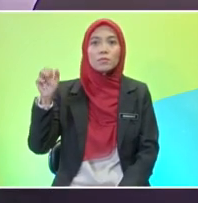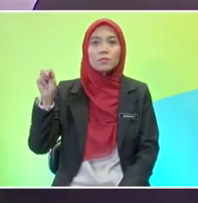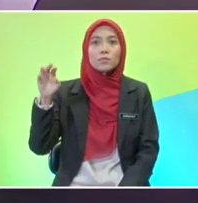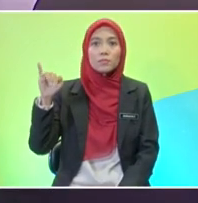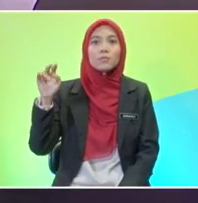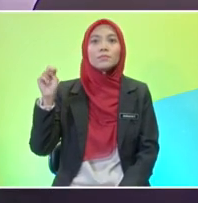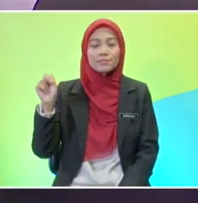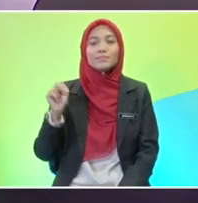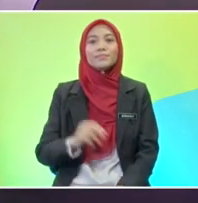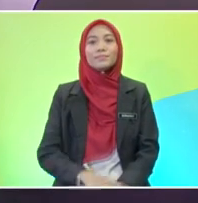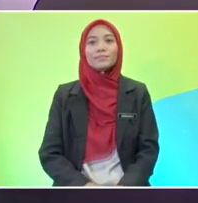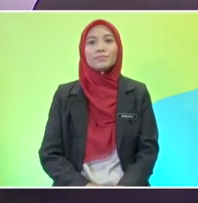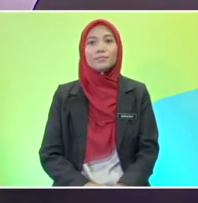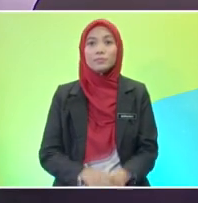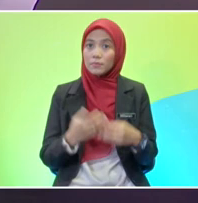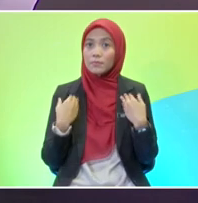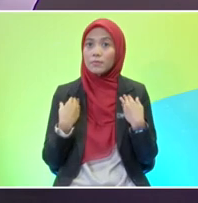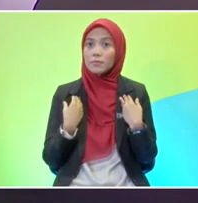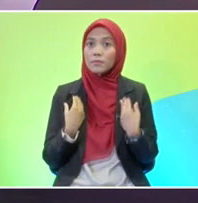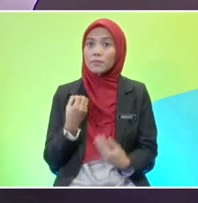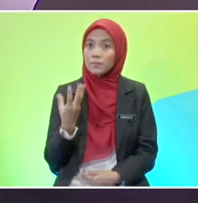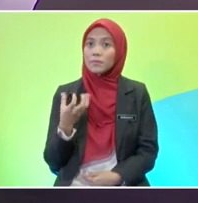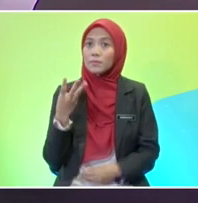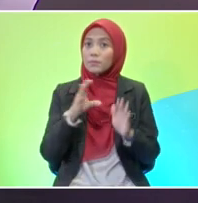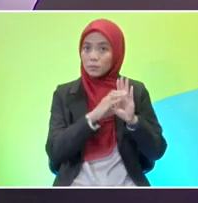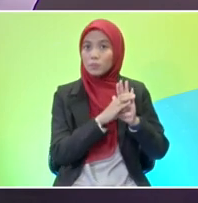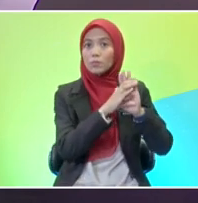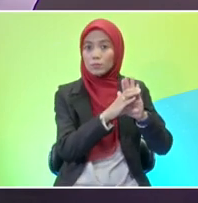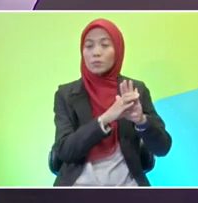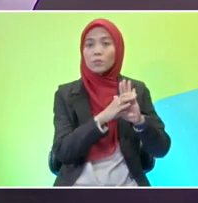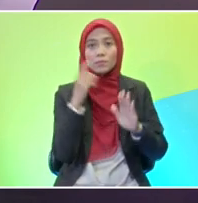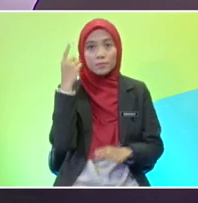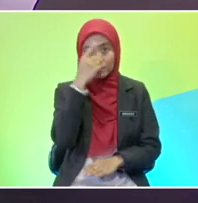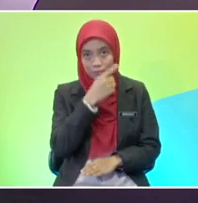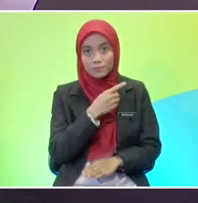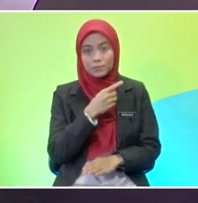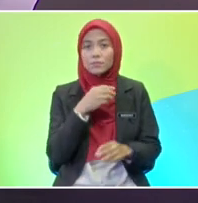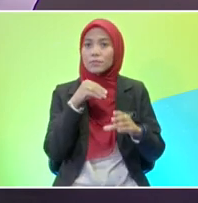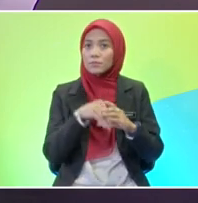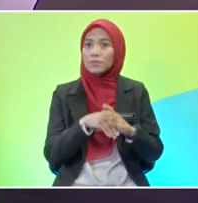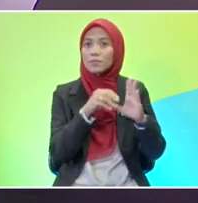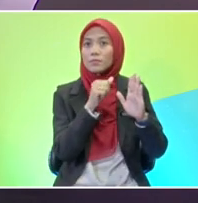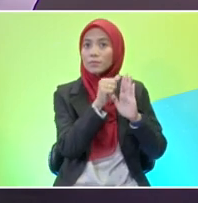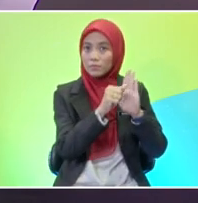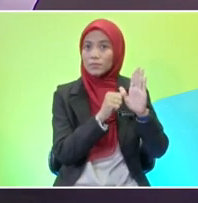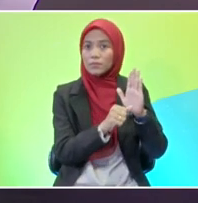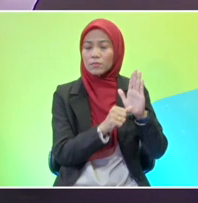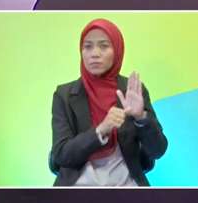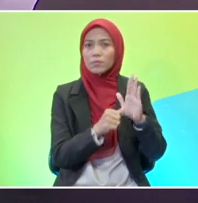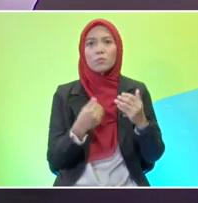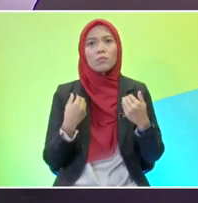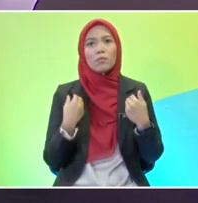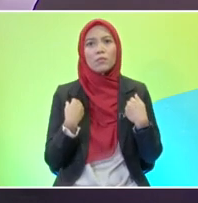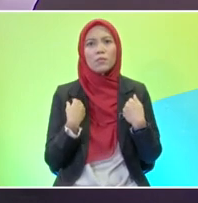ditunjukkan beberapa contoh yang ada di studio kita Oke dalam seni ukiran ni Pule Ada banyak jenis